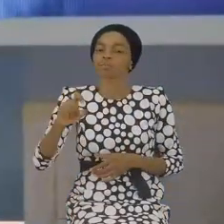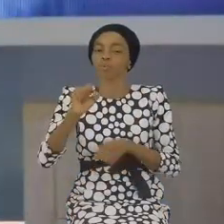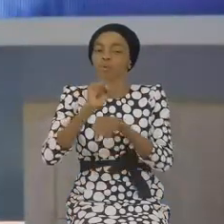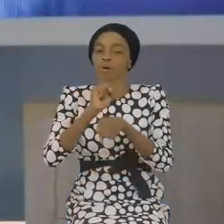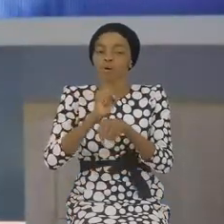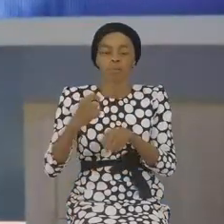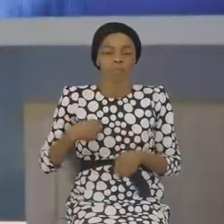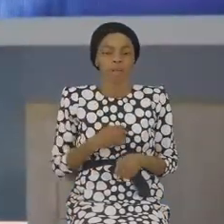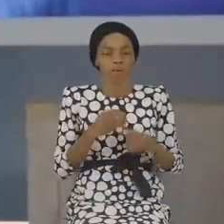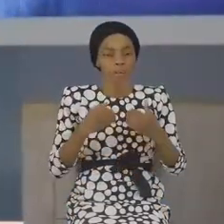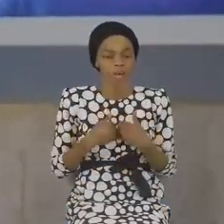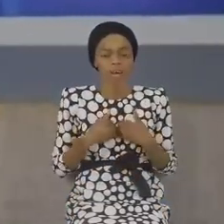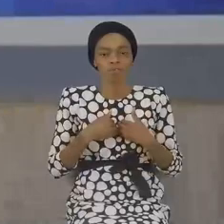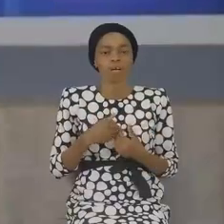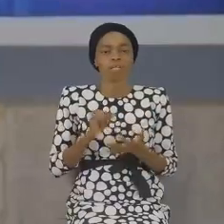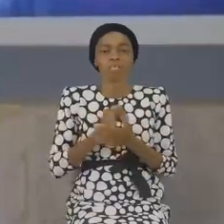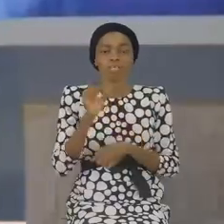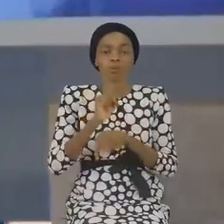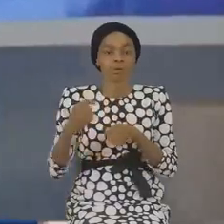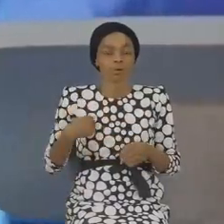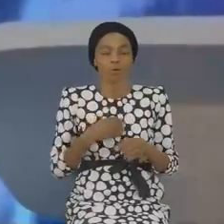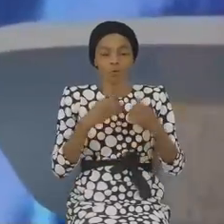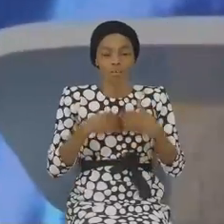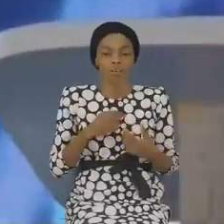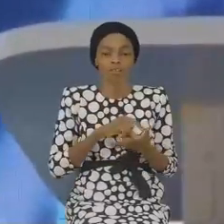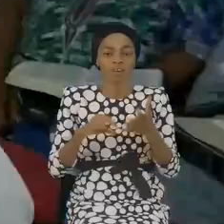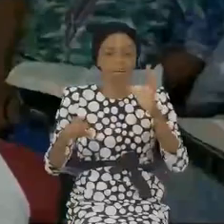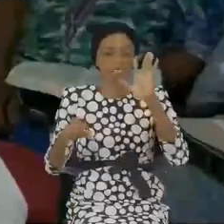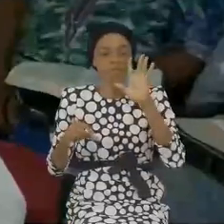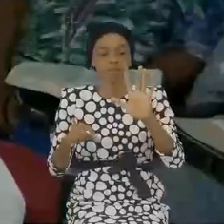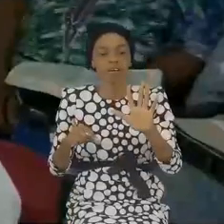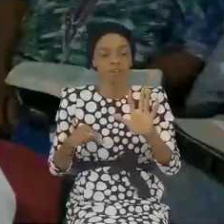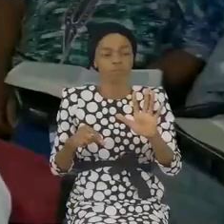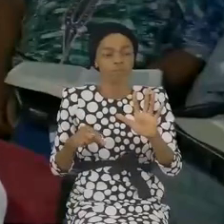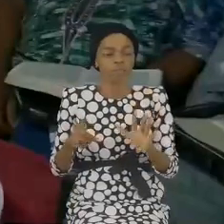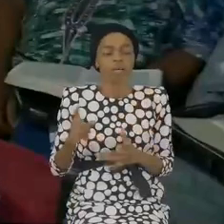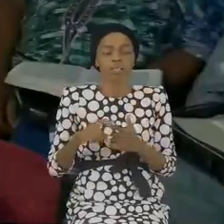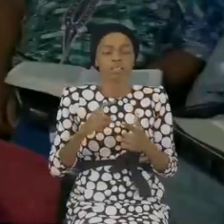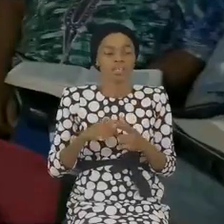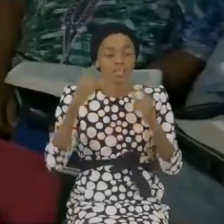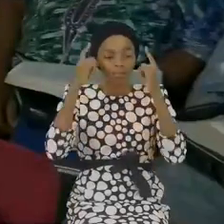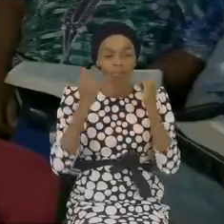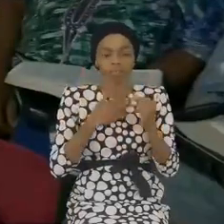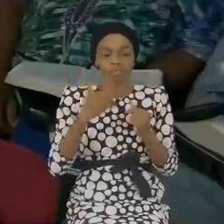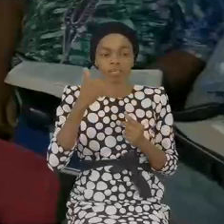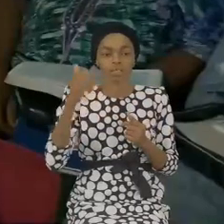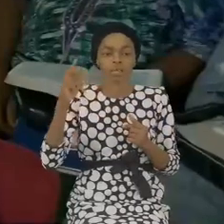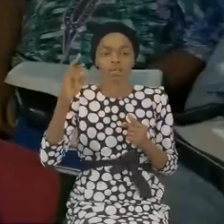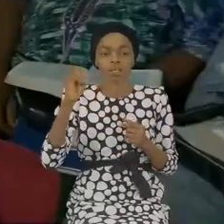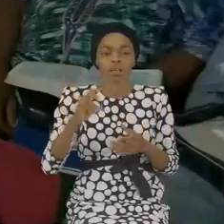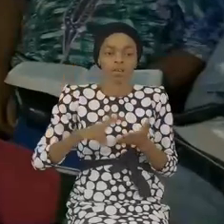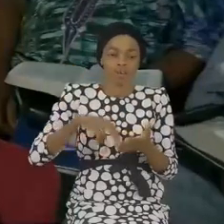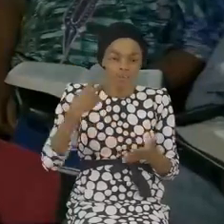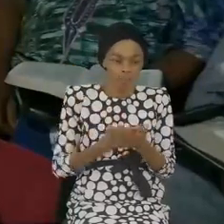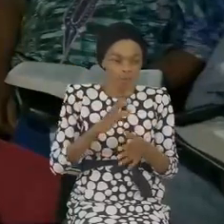C'est la commission que nous avons. Il nous dit dans le verset 5. Verset 5, Moïse et Aaron tombèrent sur leur visage en présence